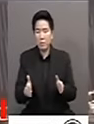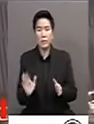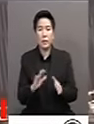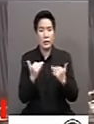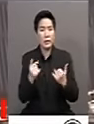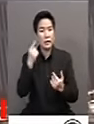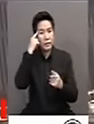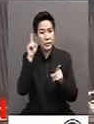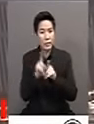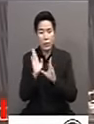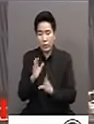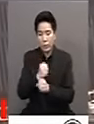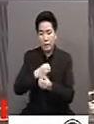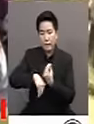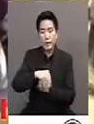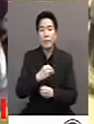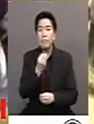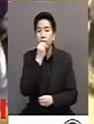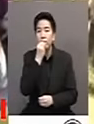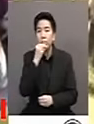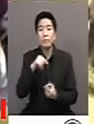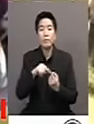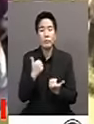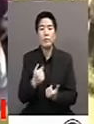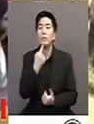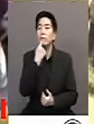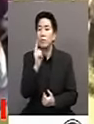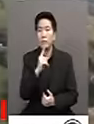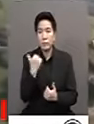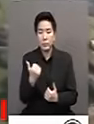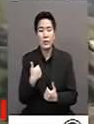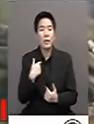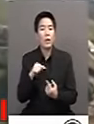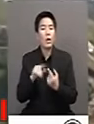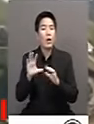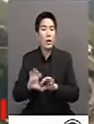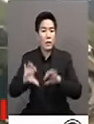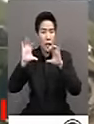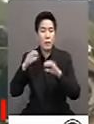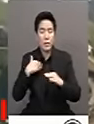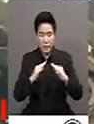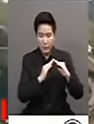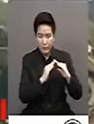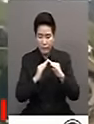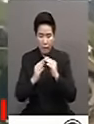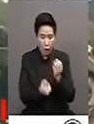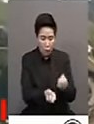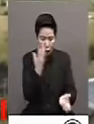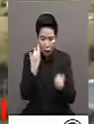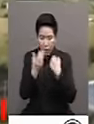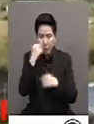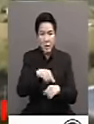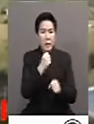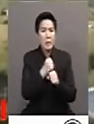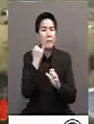สอดคล้องกับผู้ประกอบการร้านอาหารบนภูทับเบิกที่บอกนะคะว่าแม้ว่าทางภาครัฐจะมีการรื้อถอนสิ่งปลูกสร้างรอบที่2